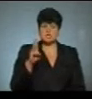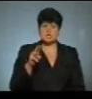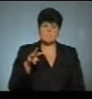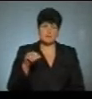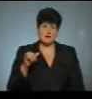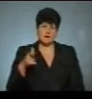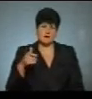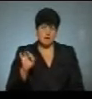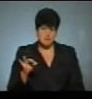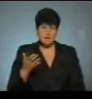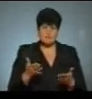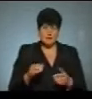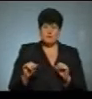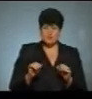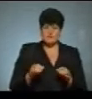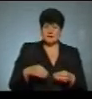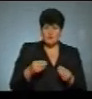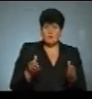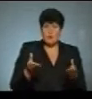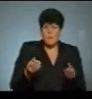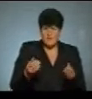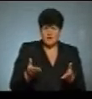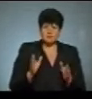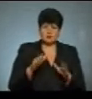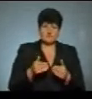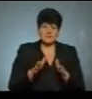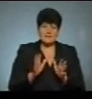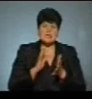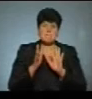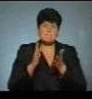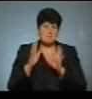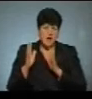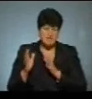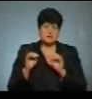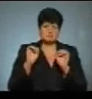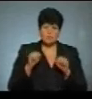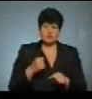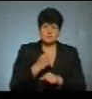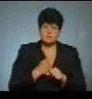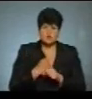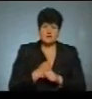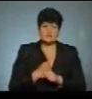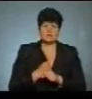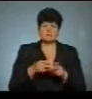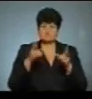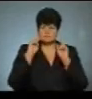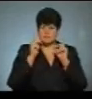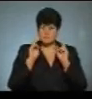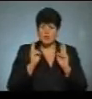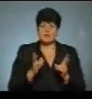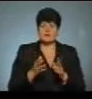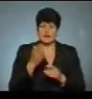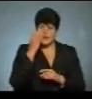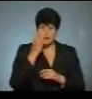уряд передбачив деякі пом'якшення. Зокрема, будуть відкриті парки, сквери, зможуть запрацювати салони краси та літні